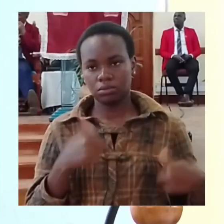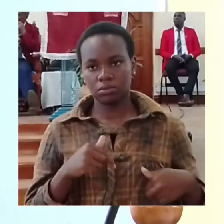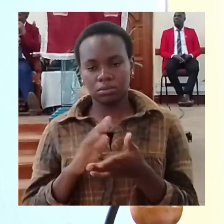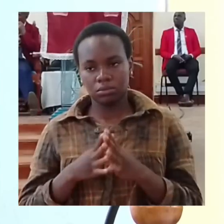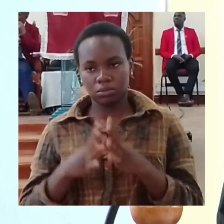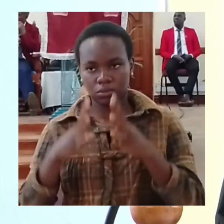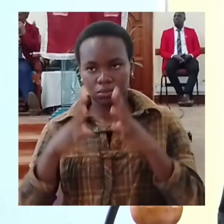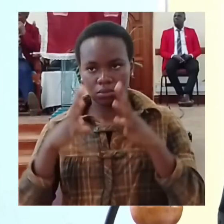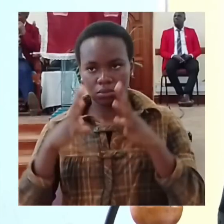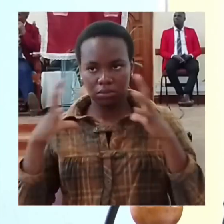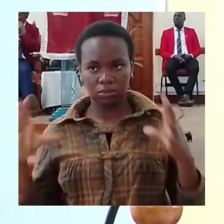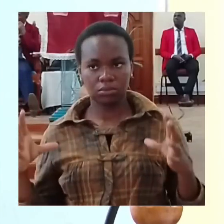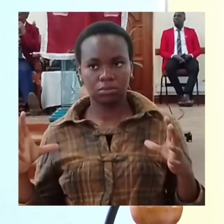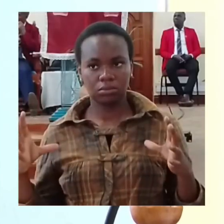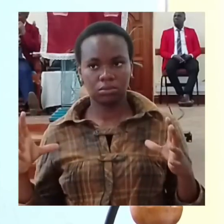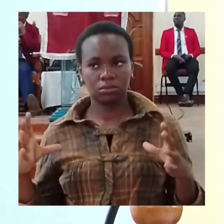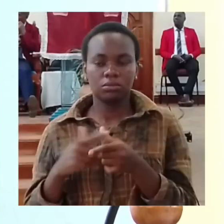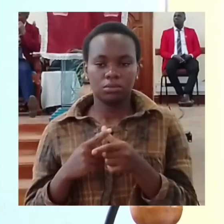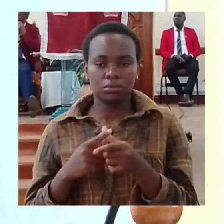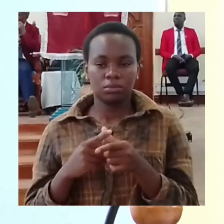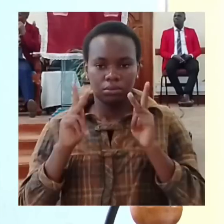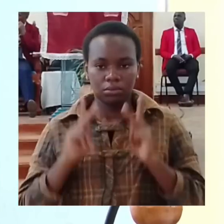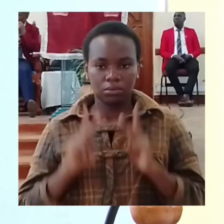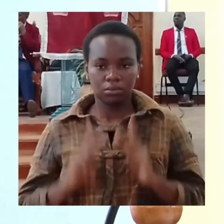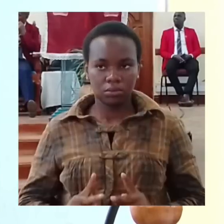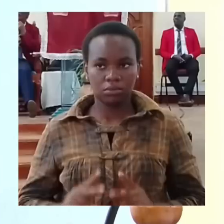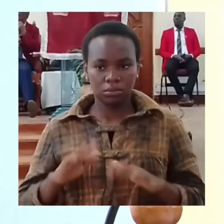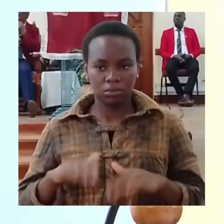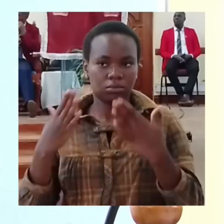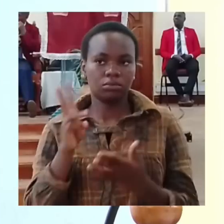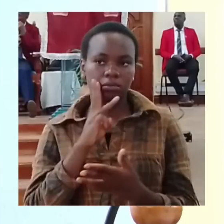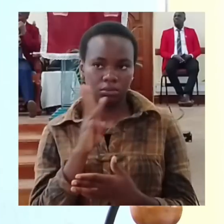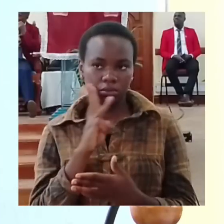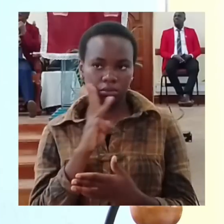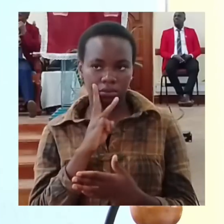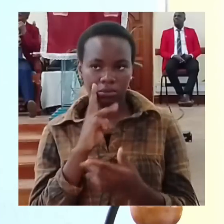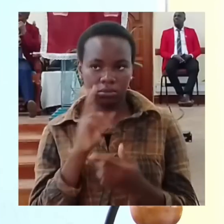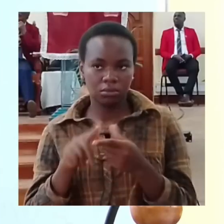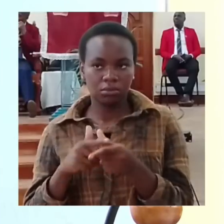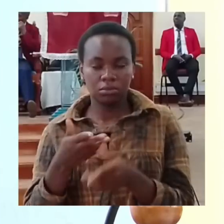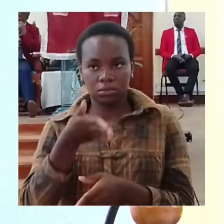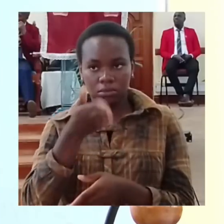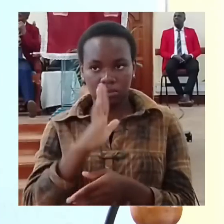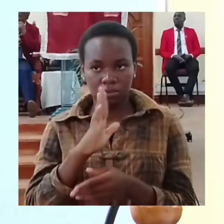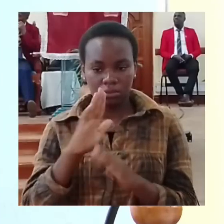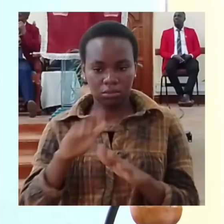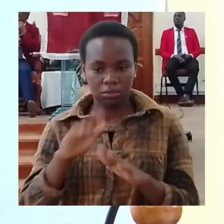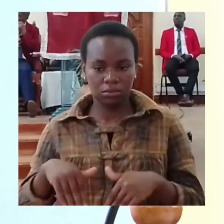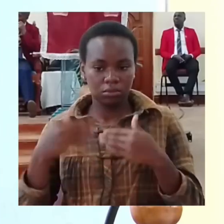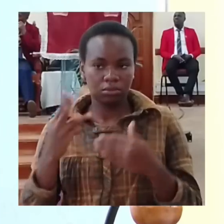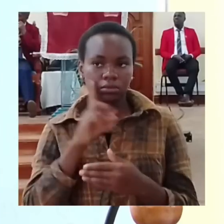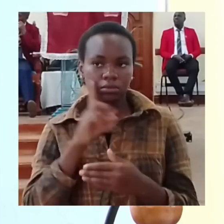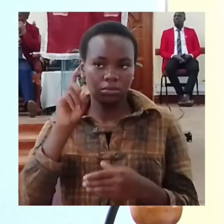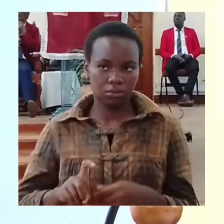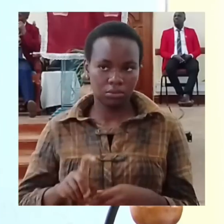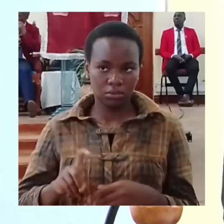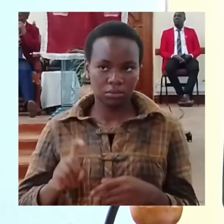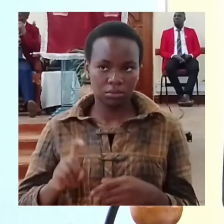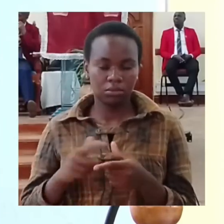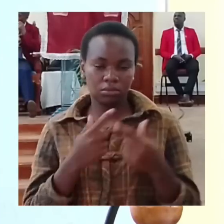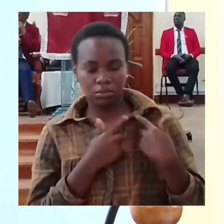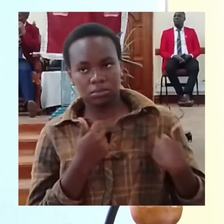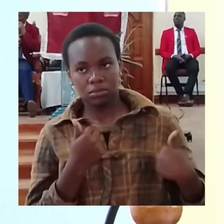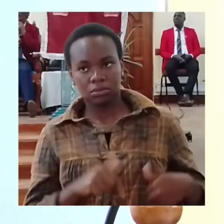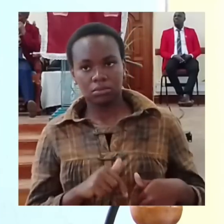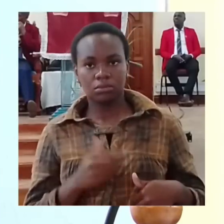kunorio anoragio, na uria ukundanagia mai we nake ni arikundagio. Iyo ni ngoro